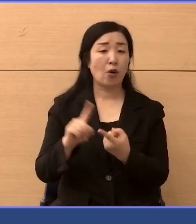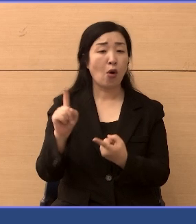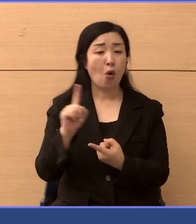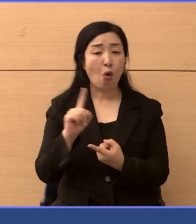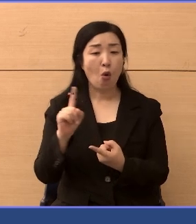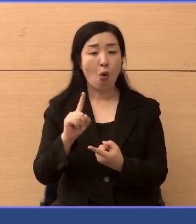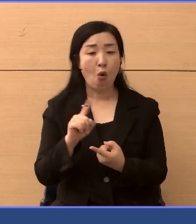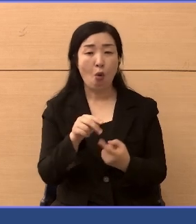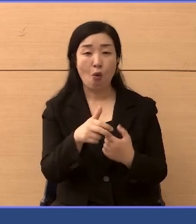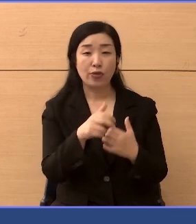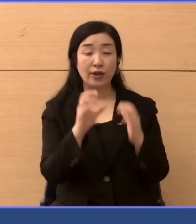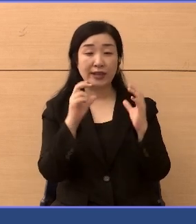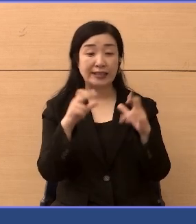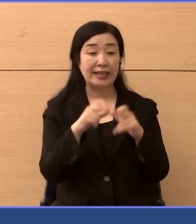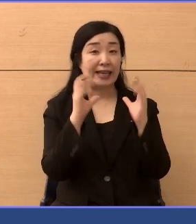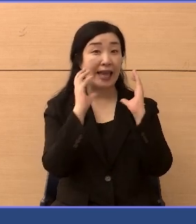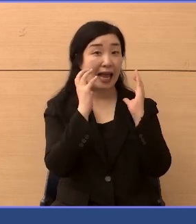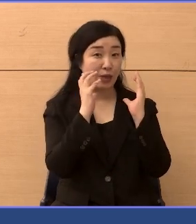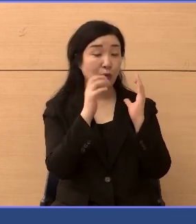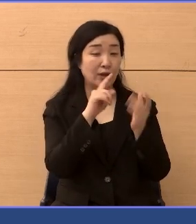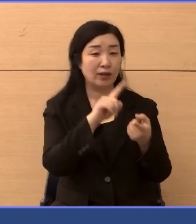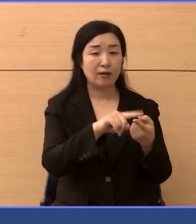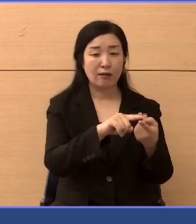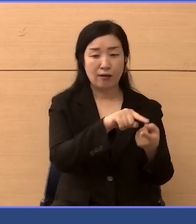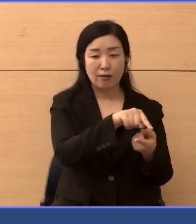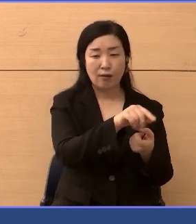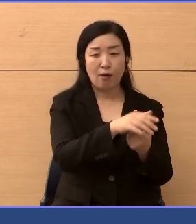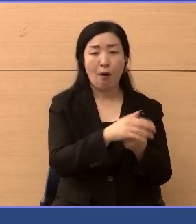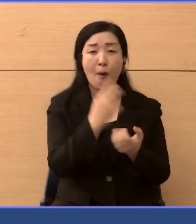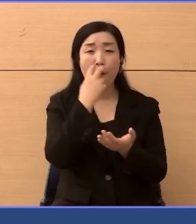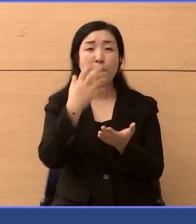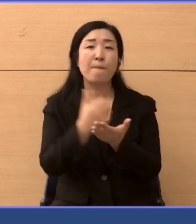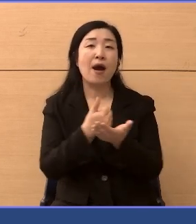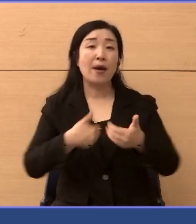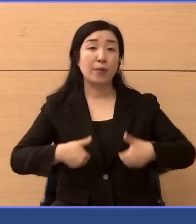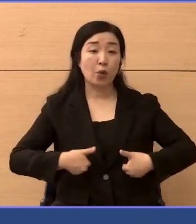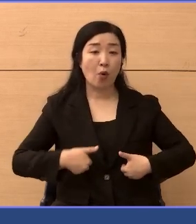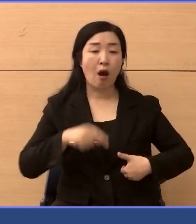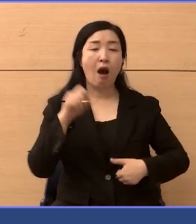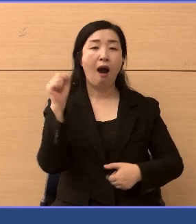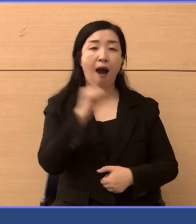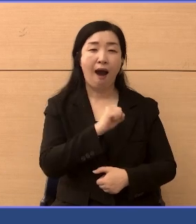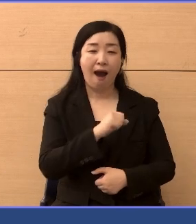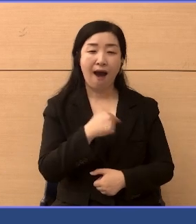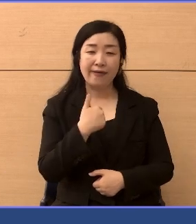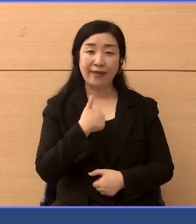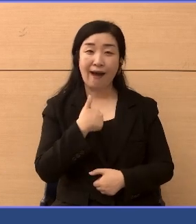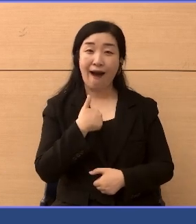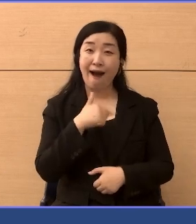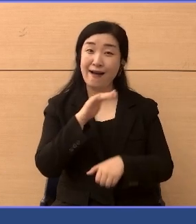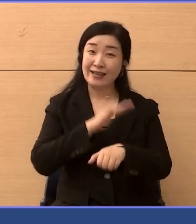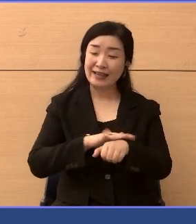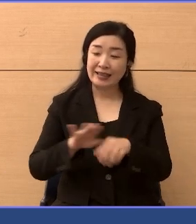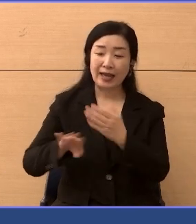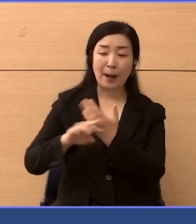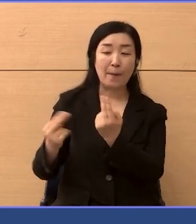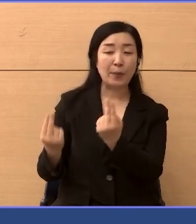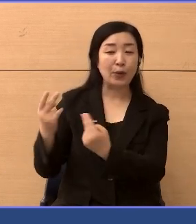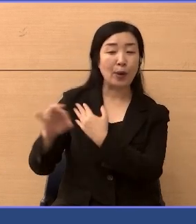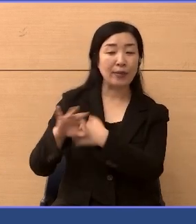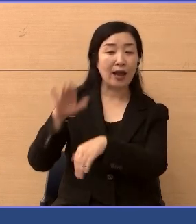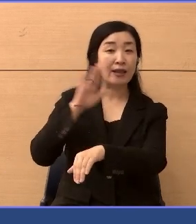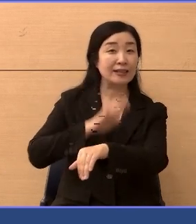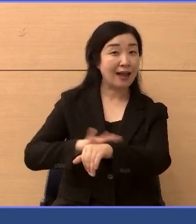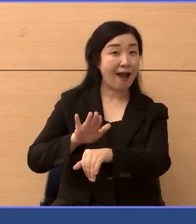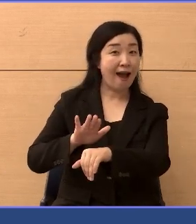어떤 good 하나가 at 가지고 있는 something and perhaps 강점을 better than 파악하는 other 것이 people 중요합니다. at 아, something 내가 is an 여기에서 insurance 내가 이걸 policy for 잘하네, maintaining 다른 our 사람보다